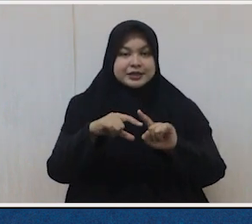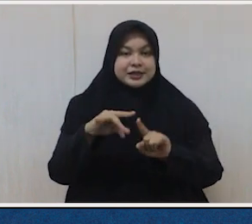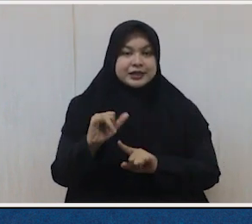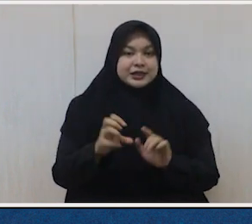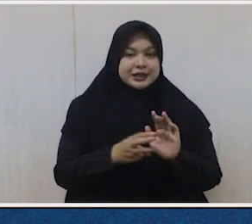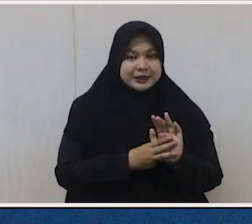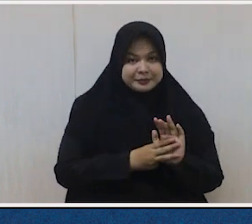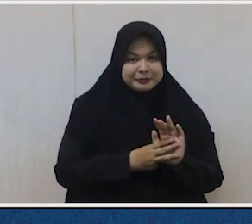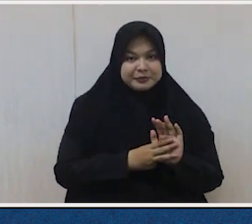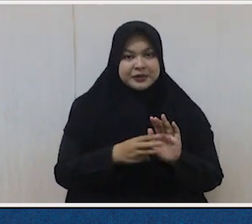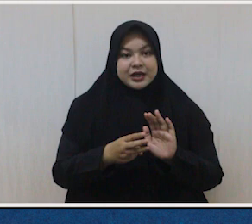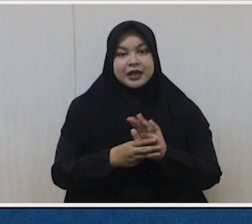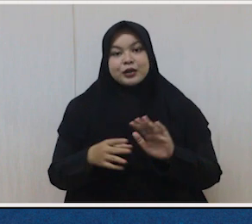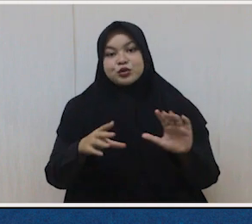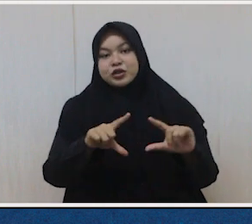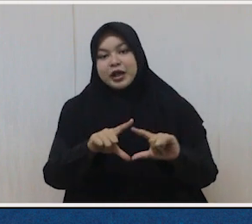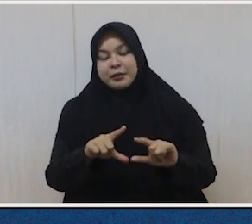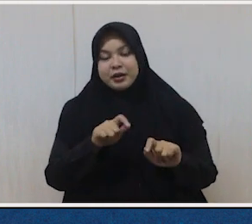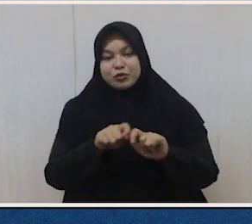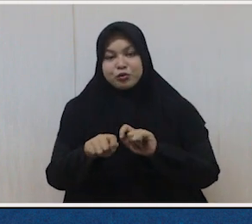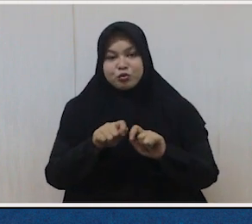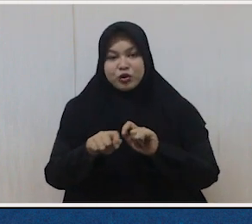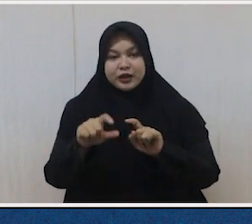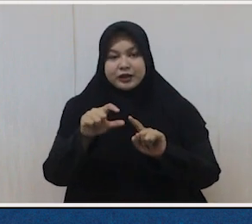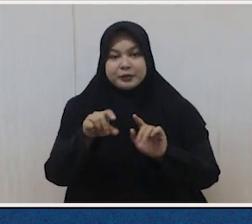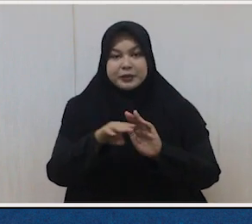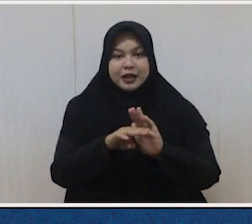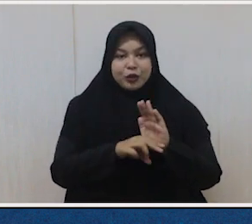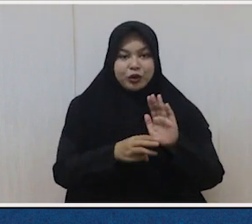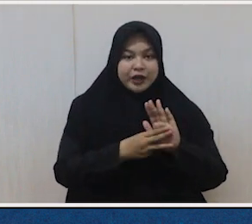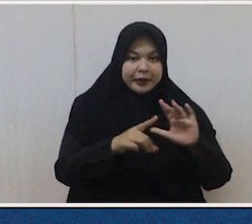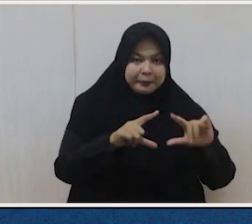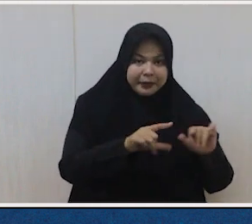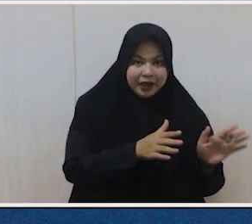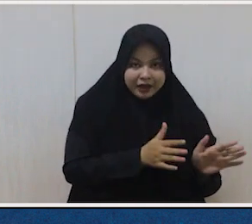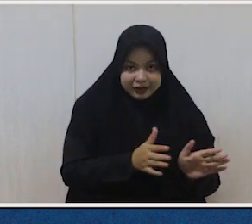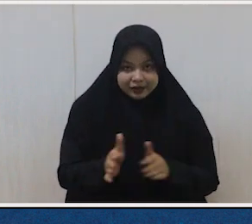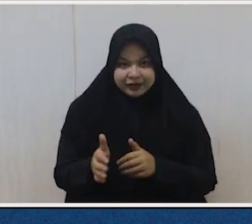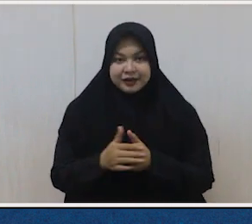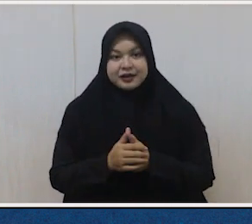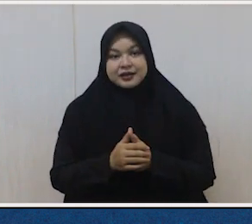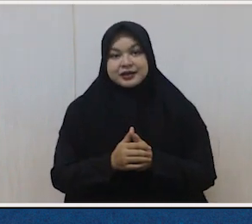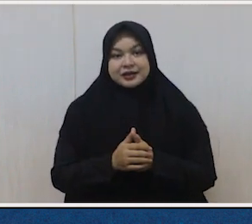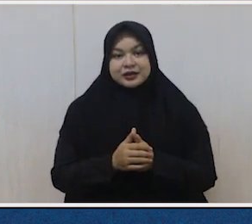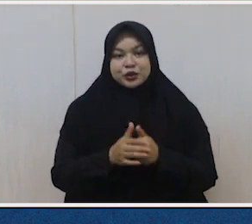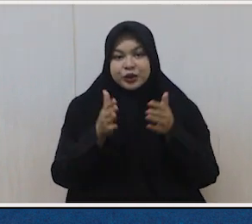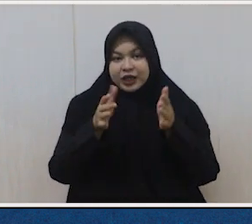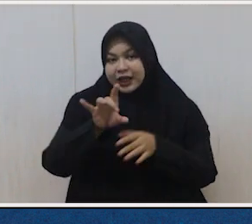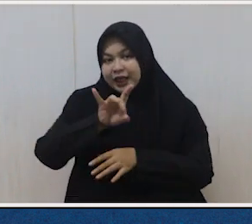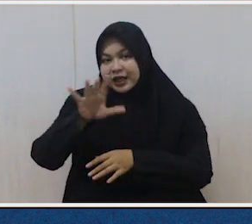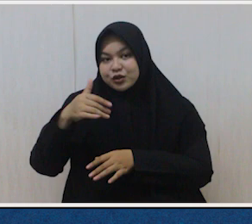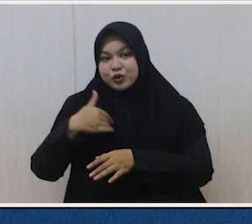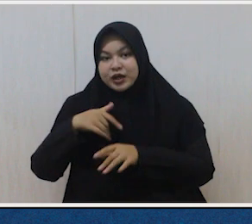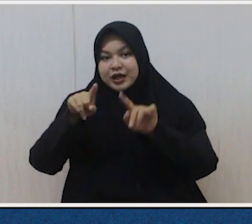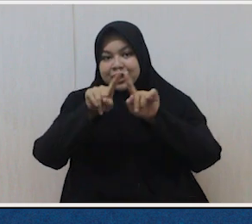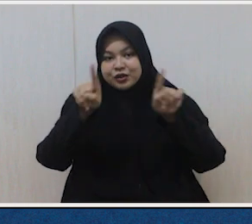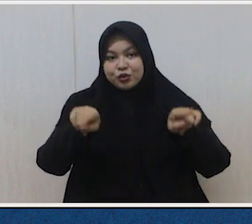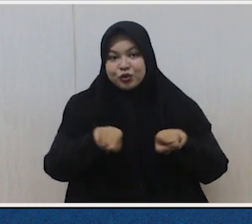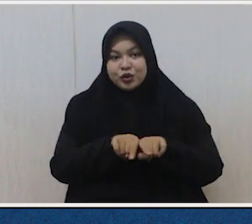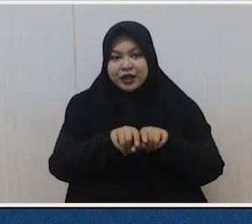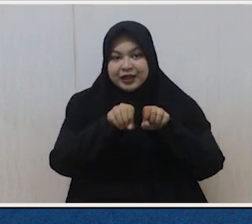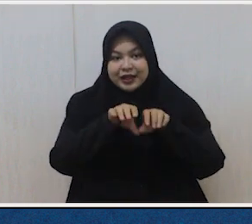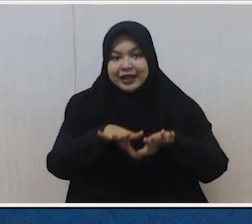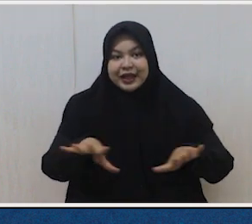ee Ma sedang menyusun perma begitu ya dan Pis Yang lain sudah ada ee apa namanya surat edaran